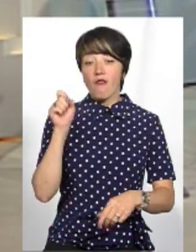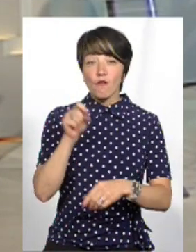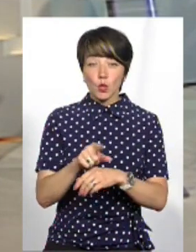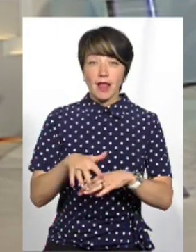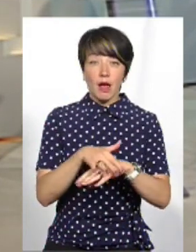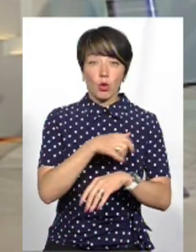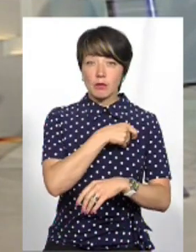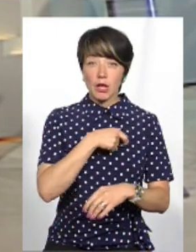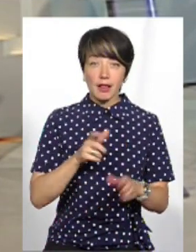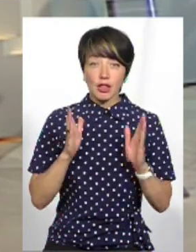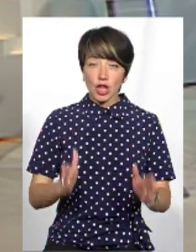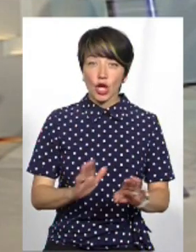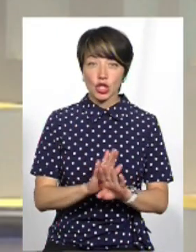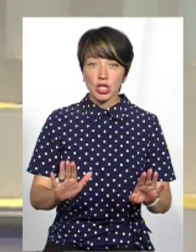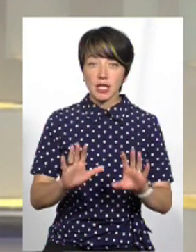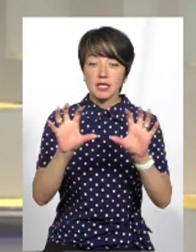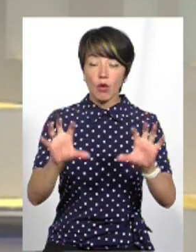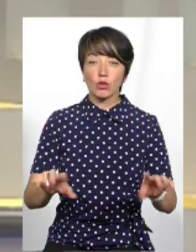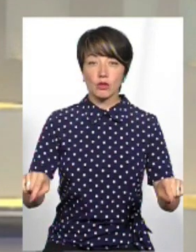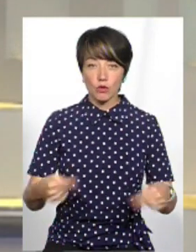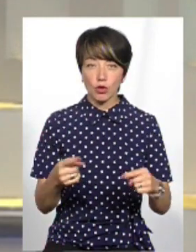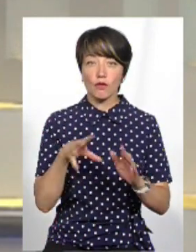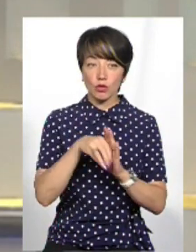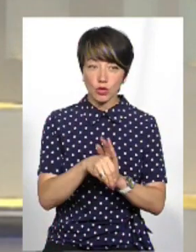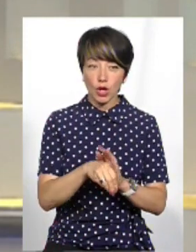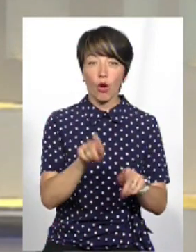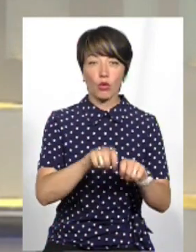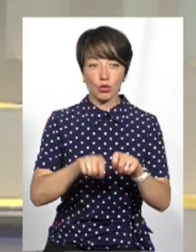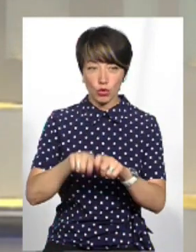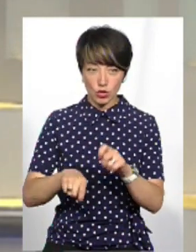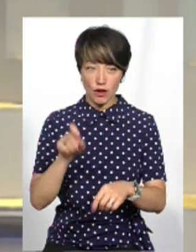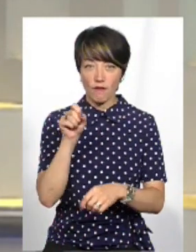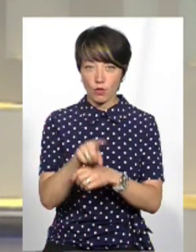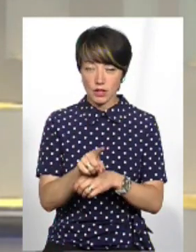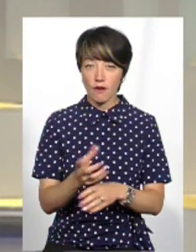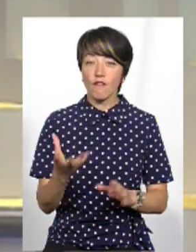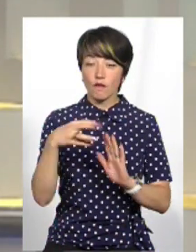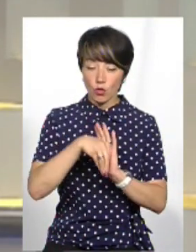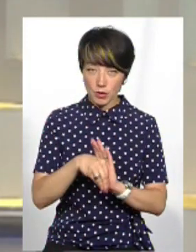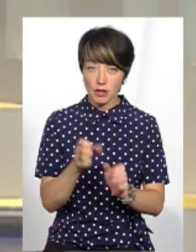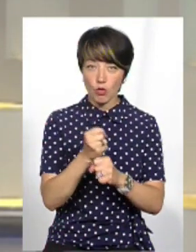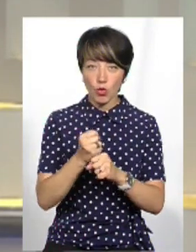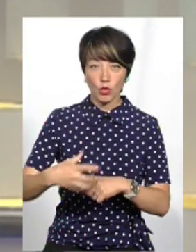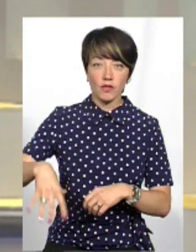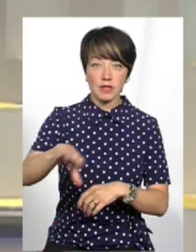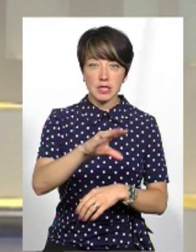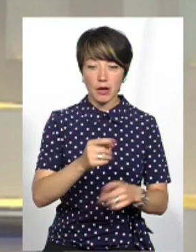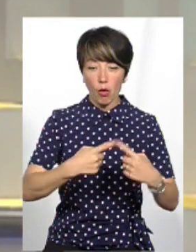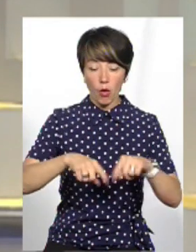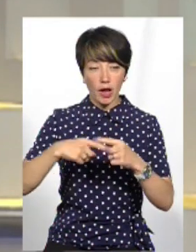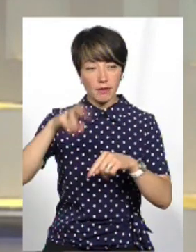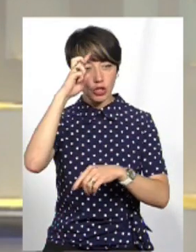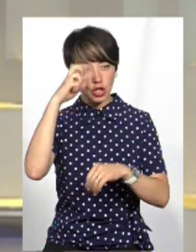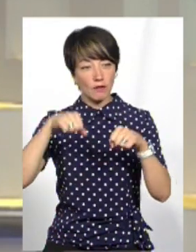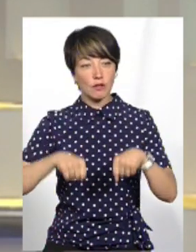є не лише функцією законотворчою. Вона в тому числі є функцією контролюючою. За в тому числі з роботою всіх органів державної